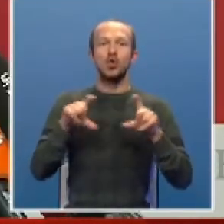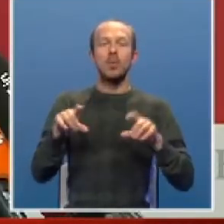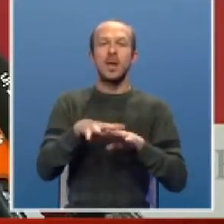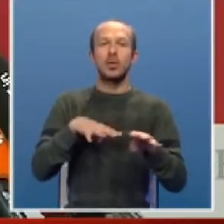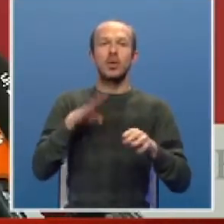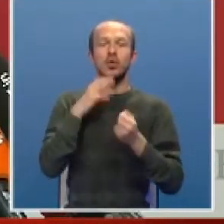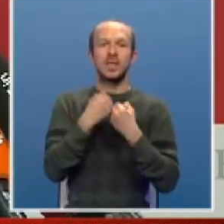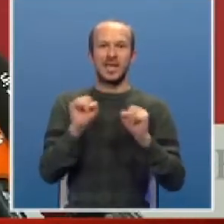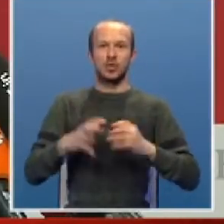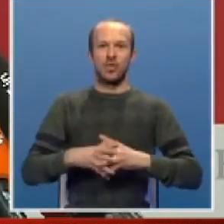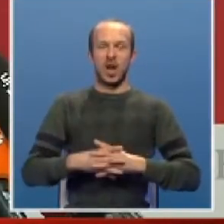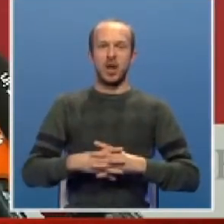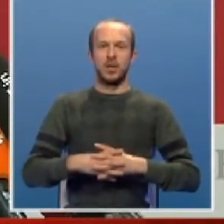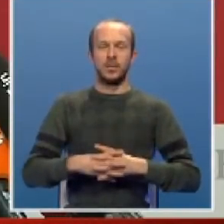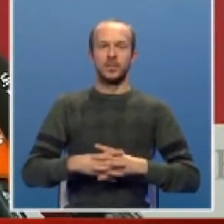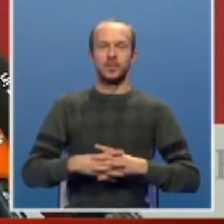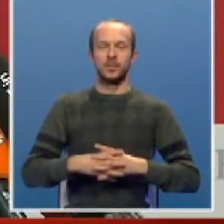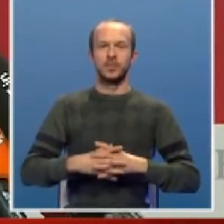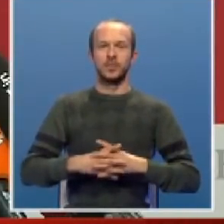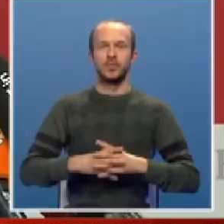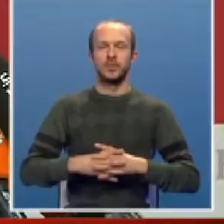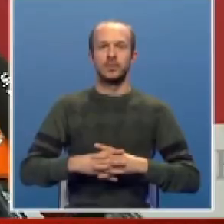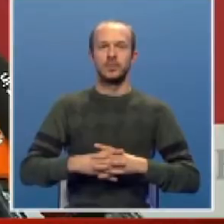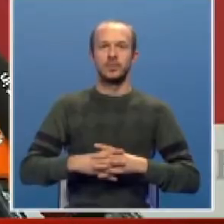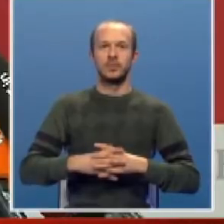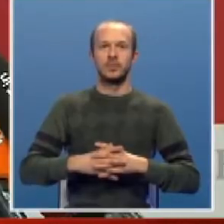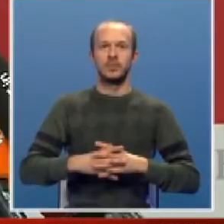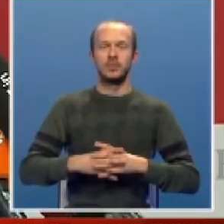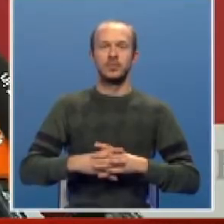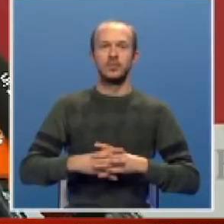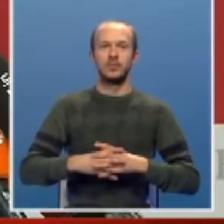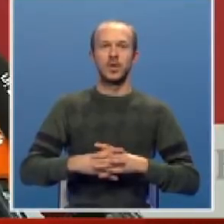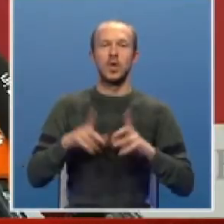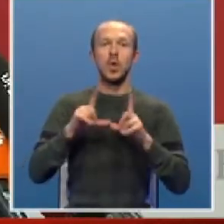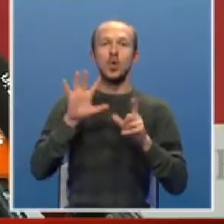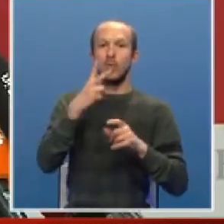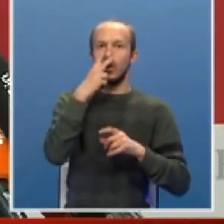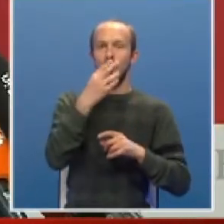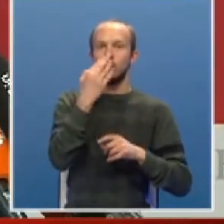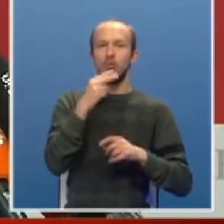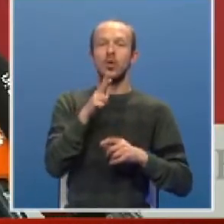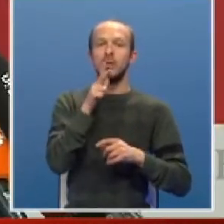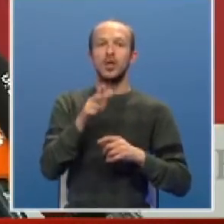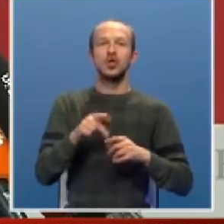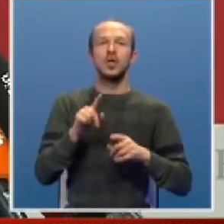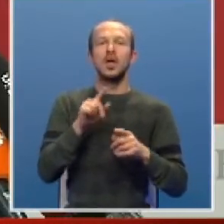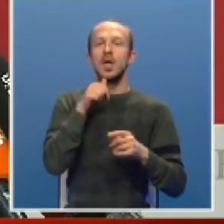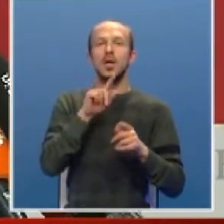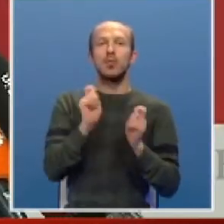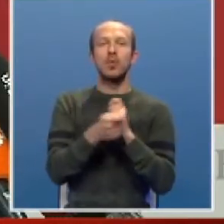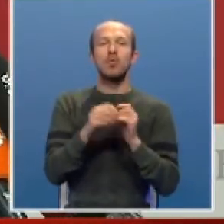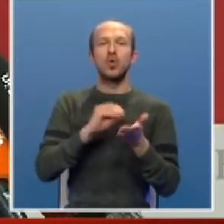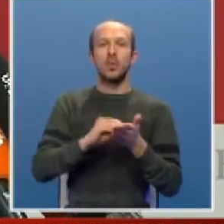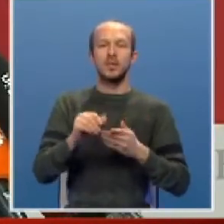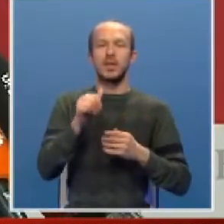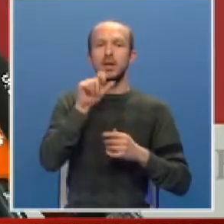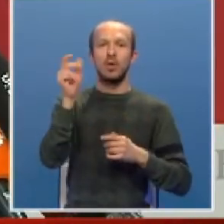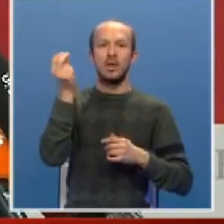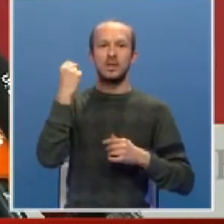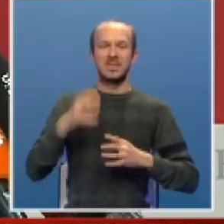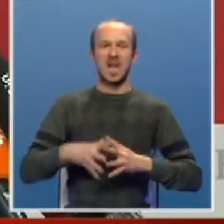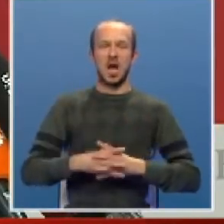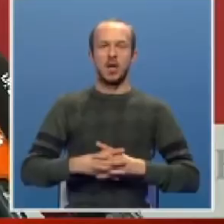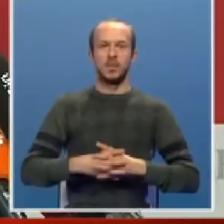naroda Bosne i Hercegovine. Dakle, u tom pogledu ćemo tražiti izmjene određenih propisa, tražiti da Republika